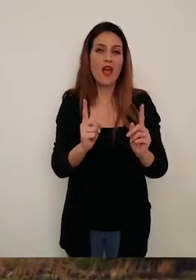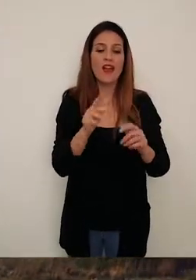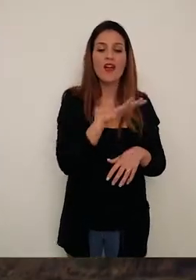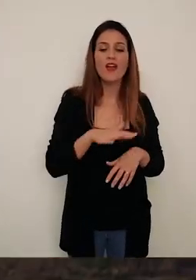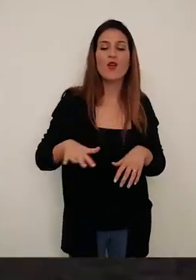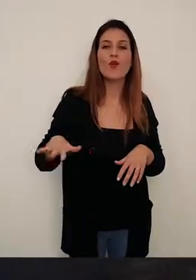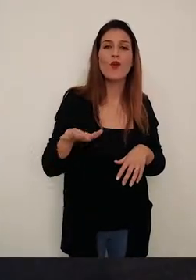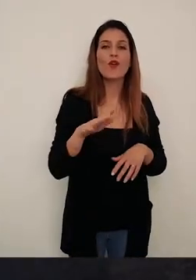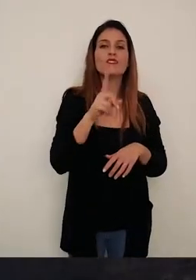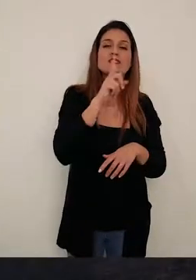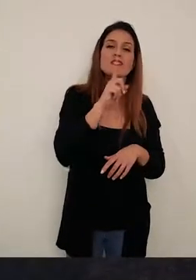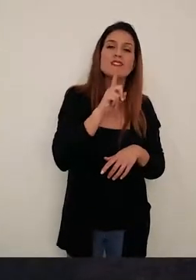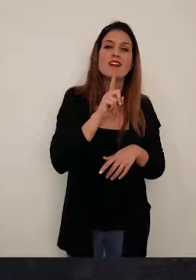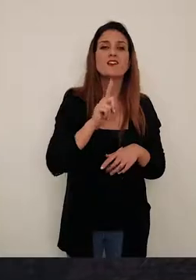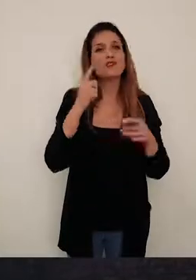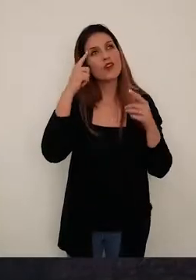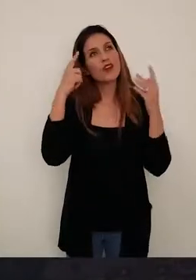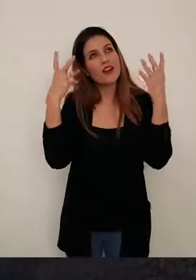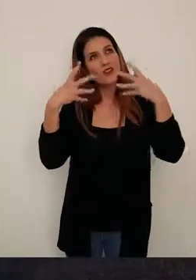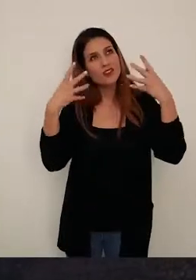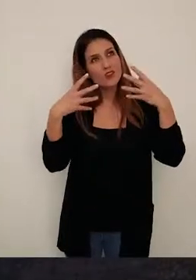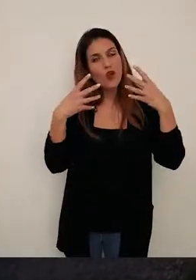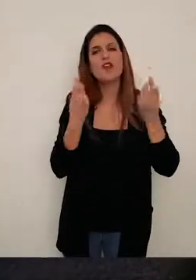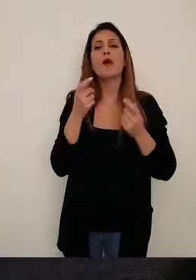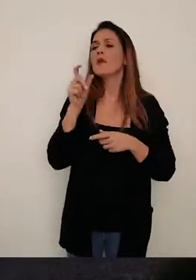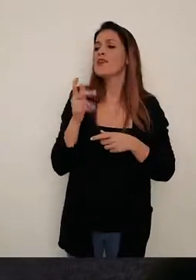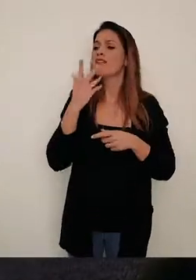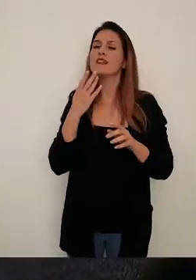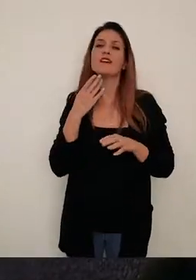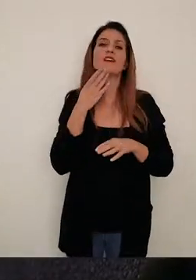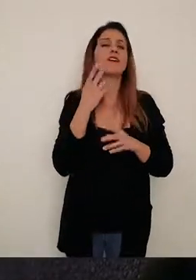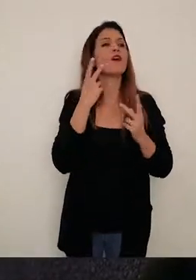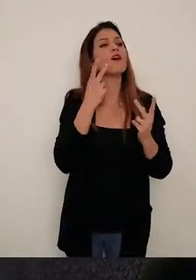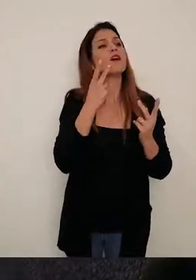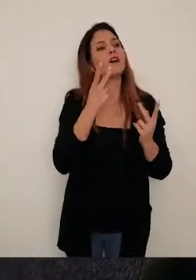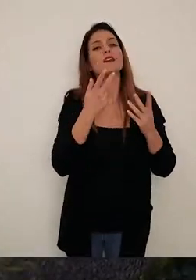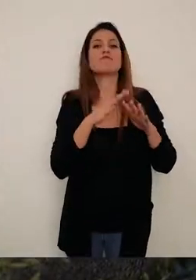il silenzio e la riflessione rappresentano i punti cardine di chi vuole godersi tale